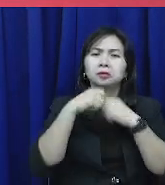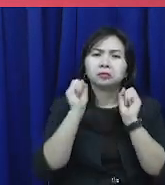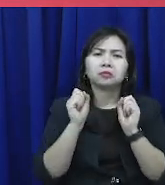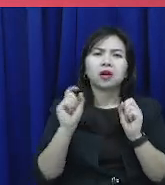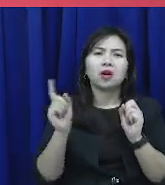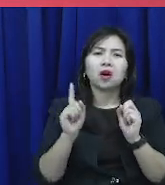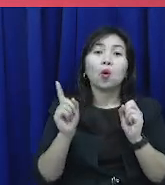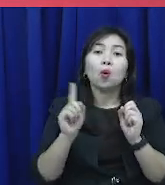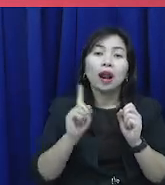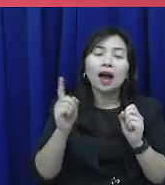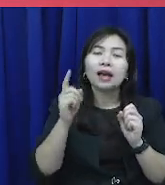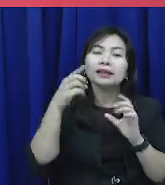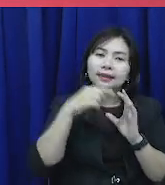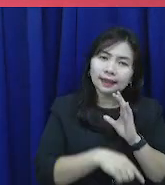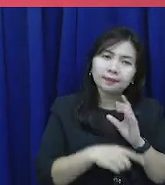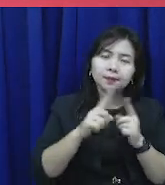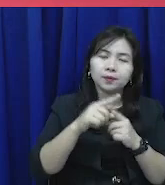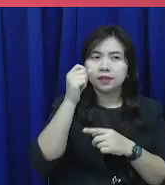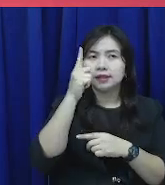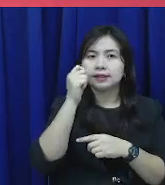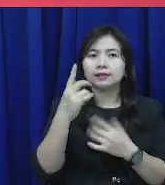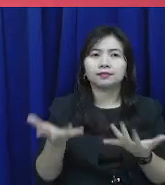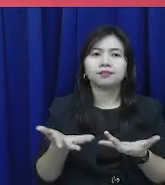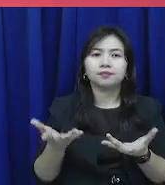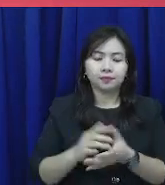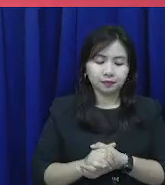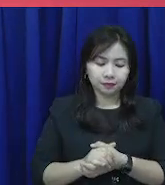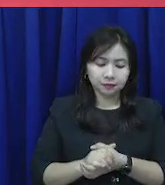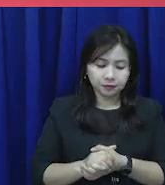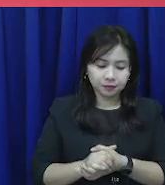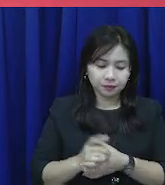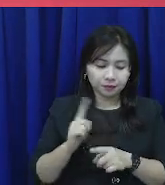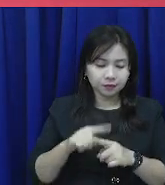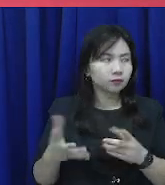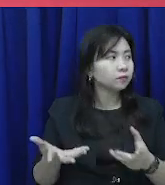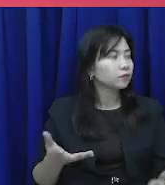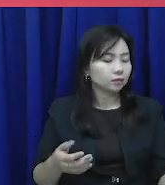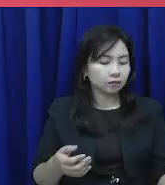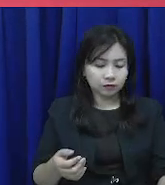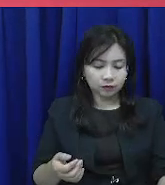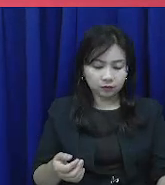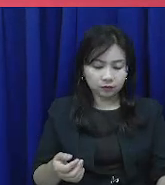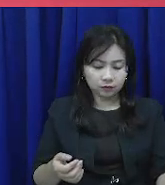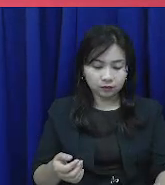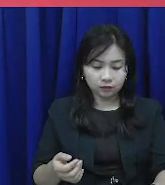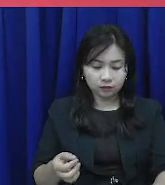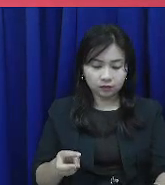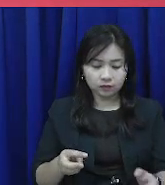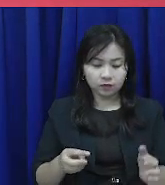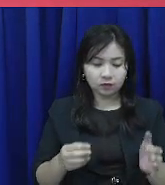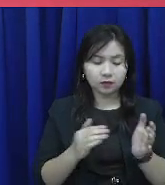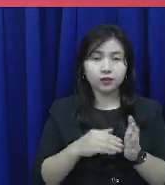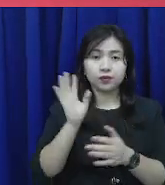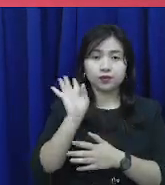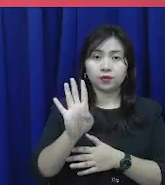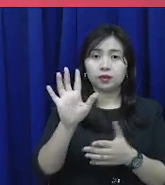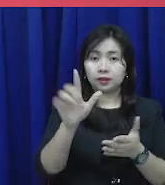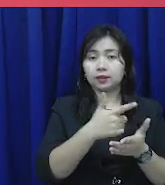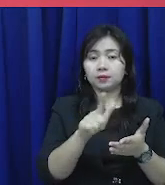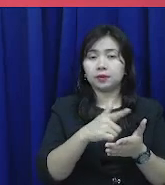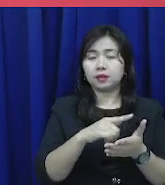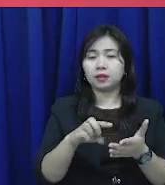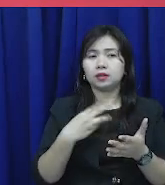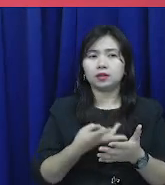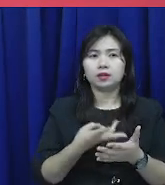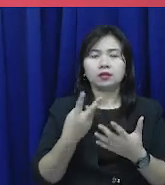ng atin ngayon we go straight to the point you see dito nakita natin in the in the four gospels makikita po natin itong